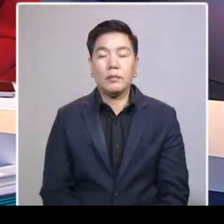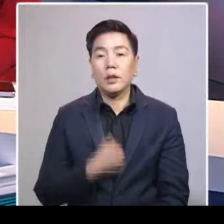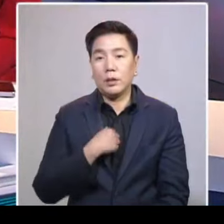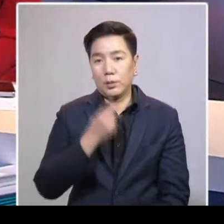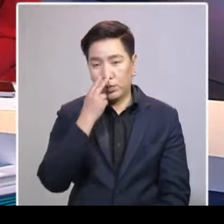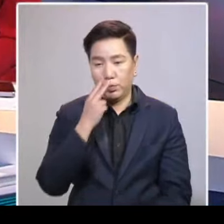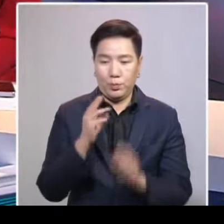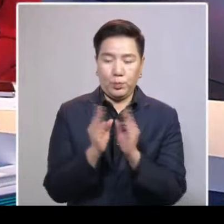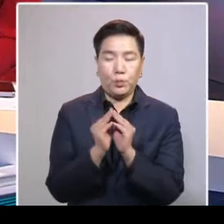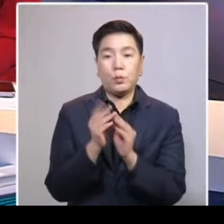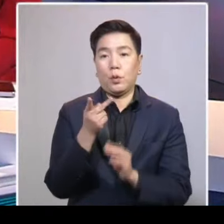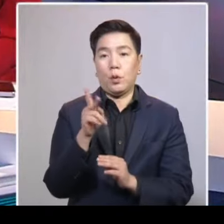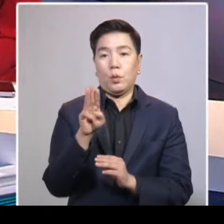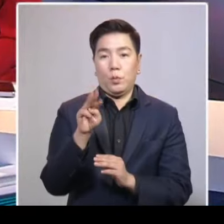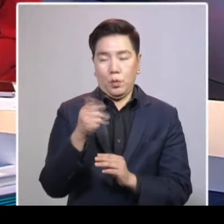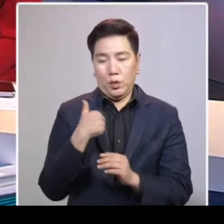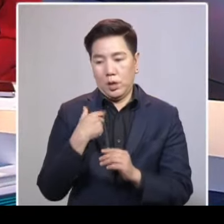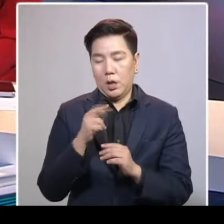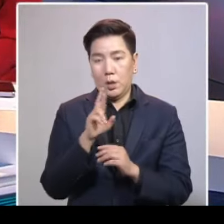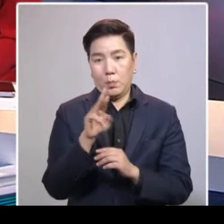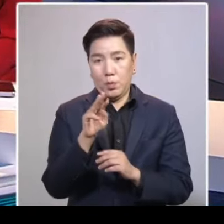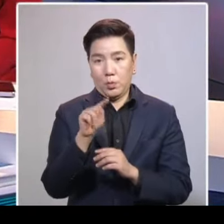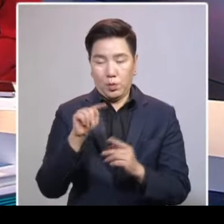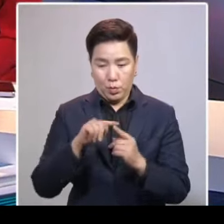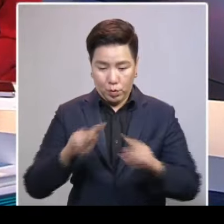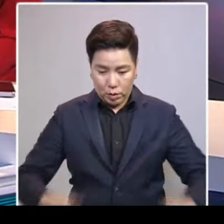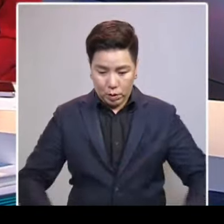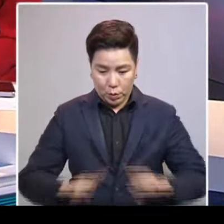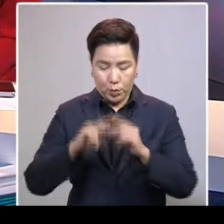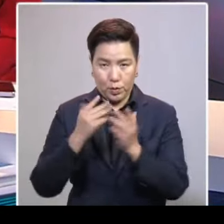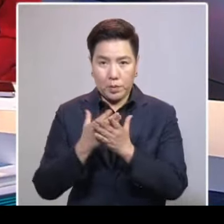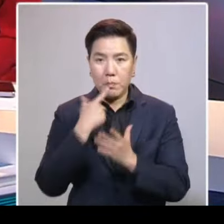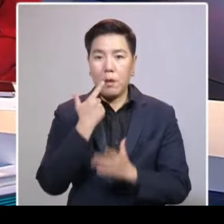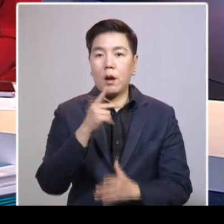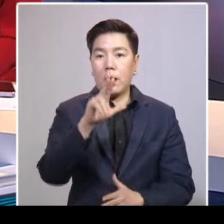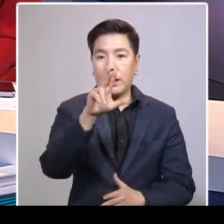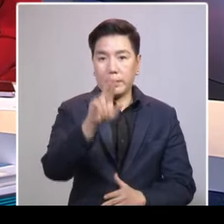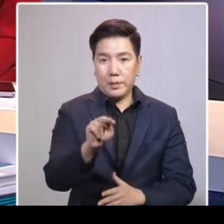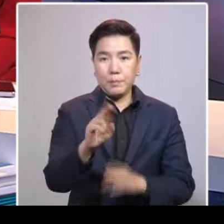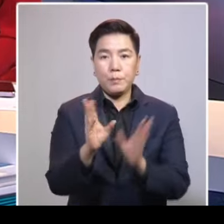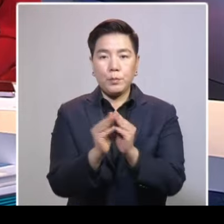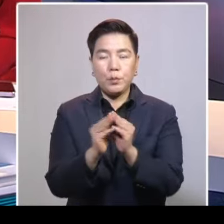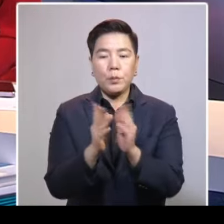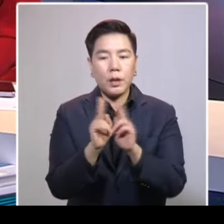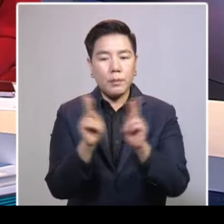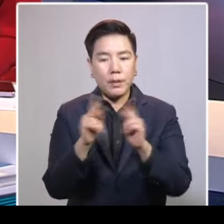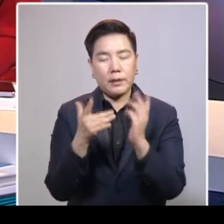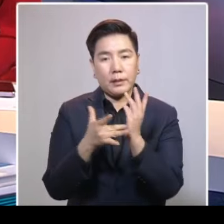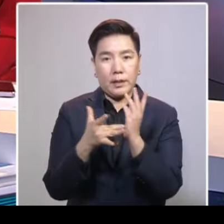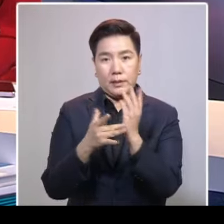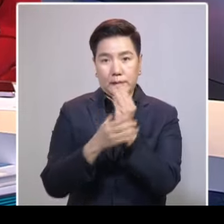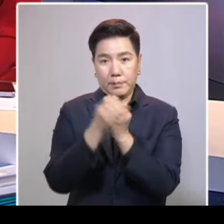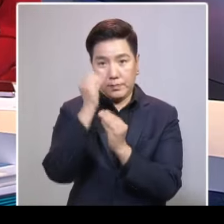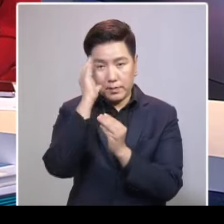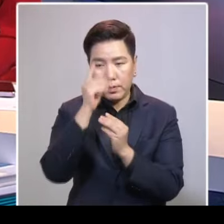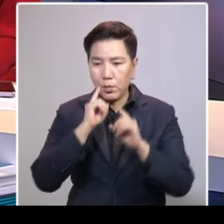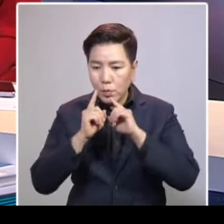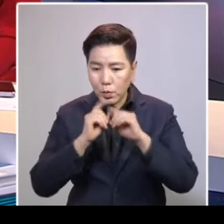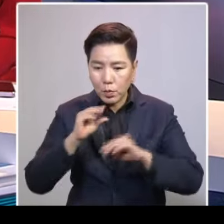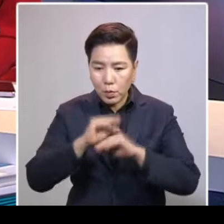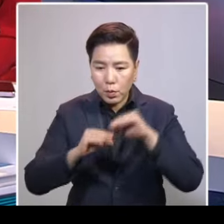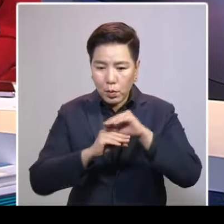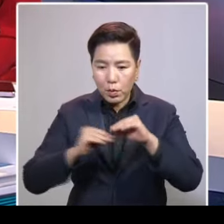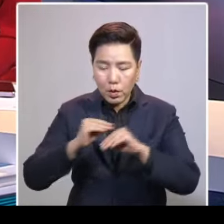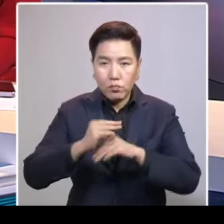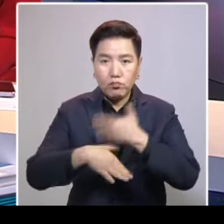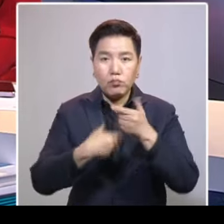ติดตามการประชุมครม.นะครับรัฐมนตรีช่วยว่าการกระทรวงการคลังเผยว่านัดประชุมคณะกรรมการดิจิทัล Wallet สัปดาห์หน้าเพื่อเดินหน้าโครงการแ